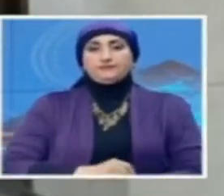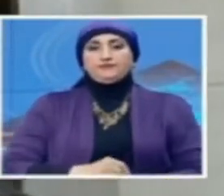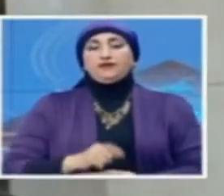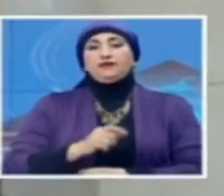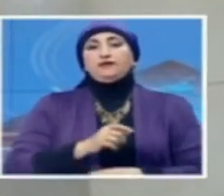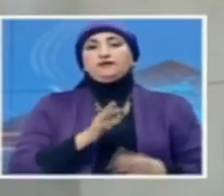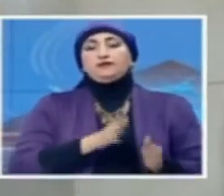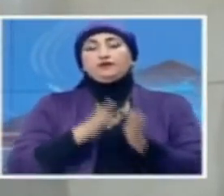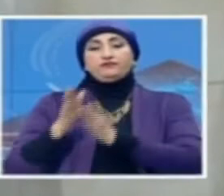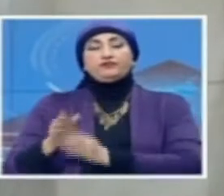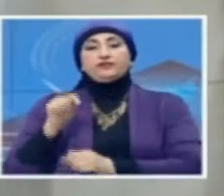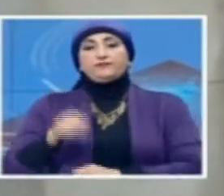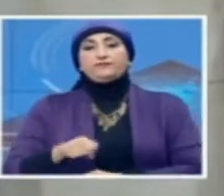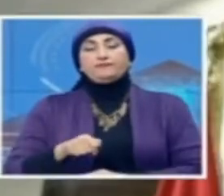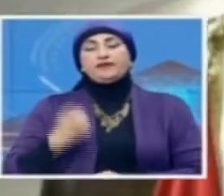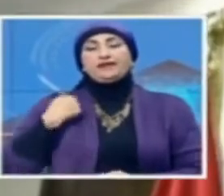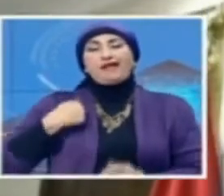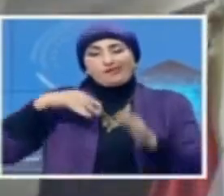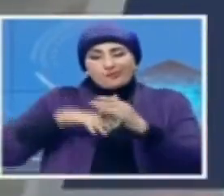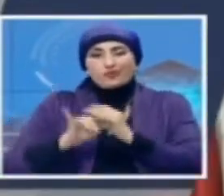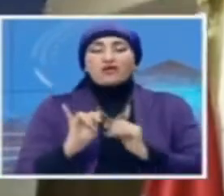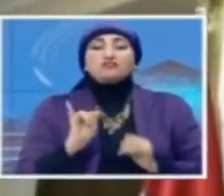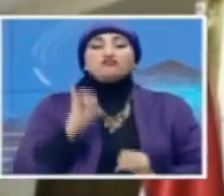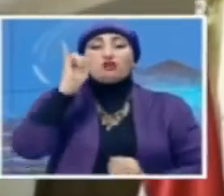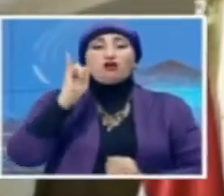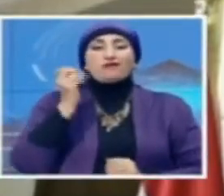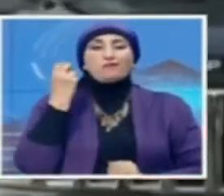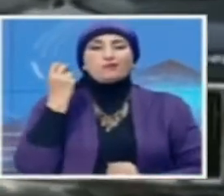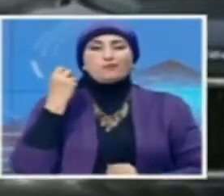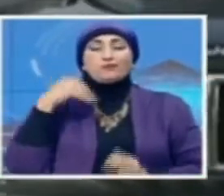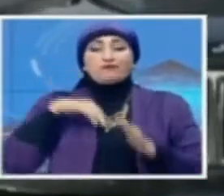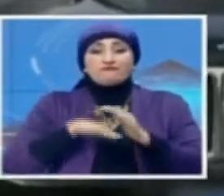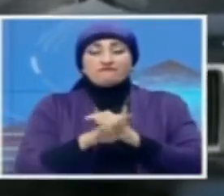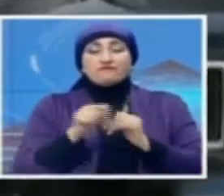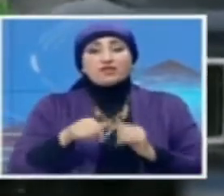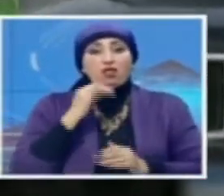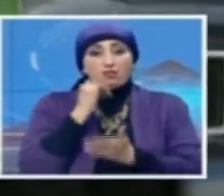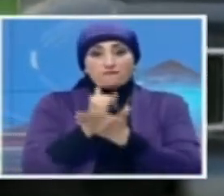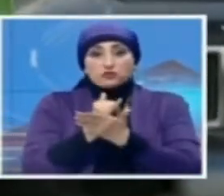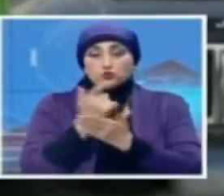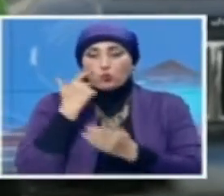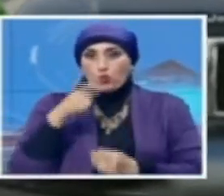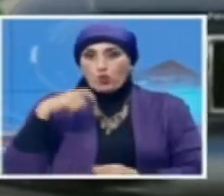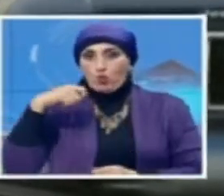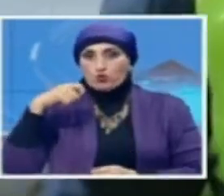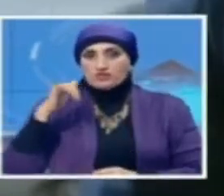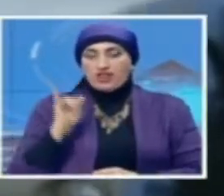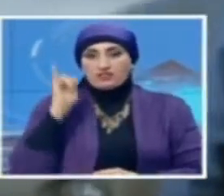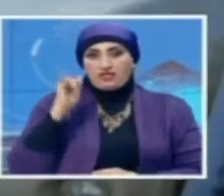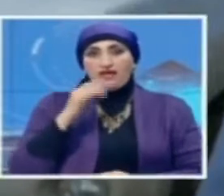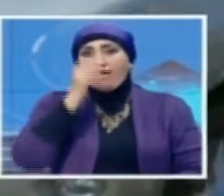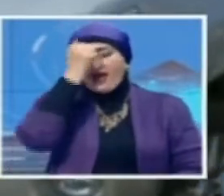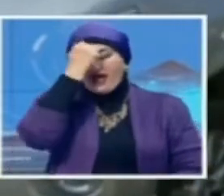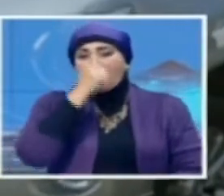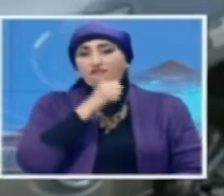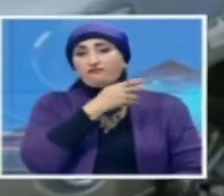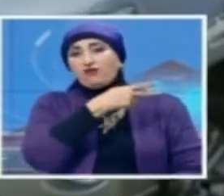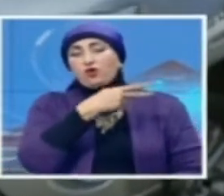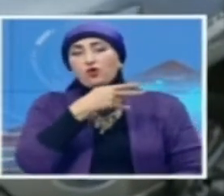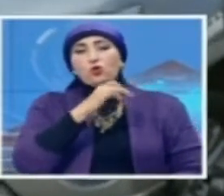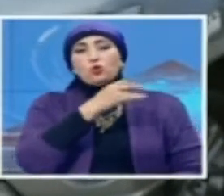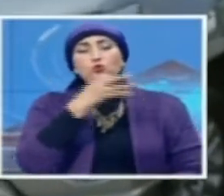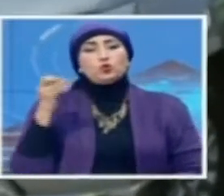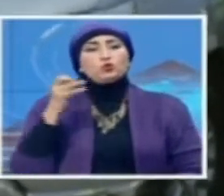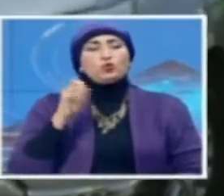وفي مجال قضايا التهرب الضريبي والأموال العامة، تمكنت أجهزة الوزارة من ضبط 1800 قضية في